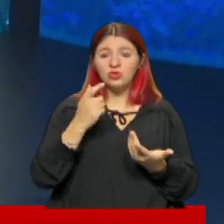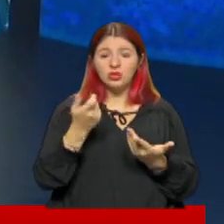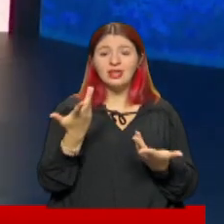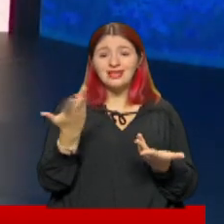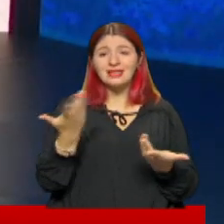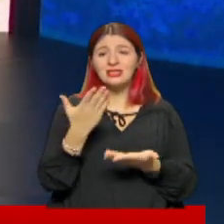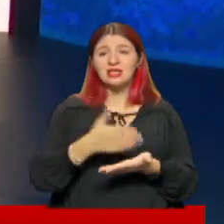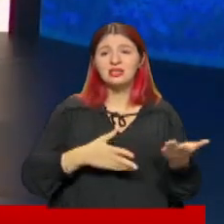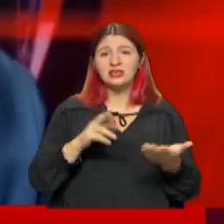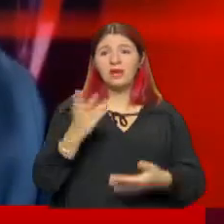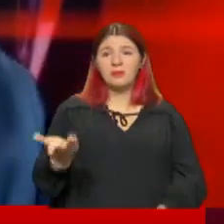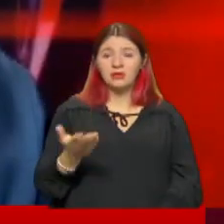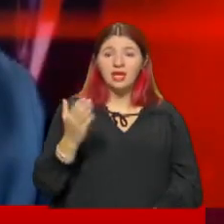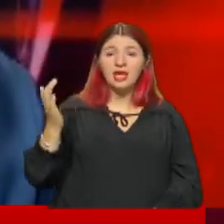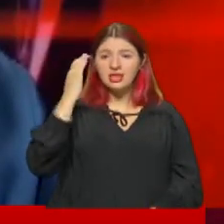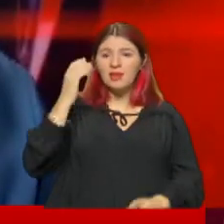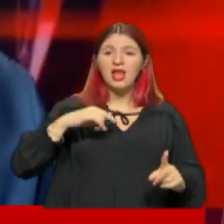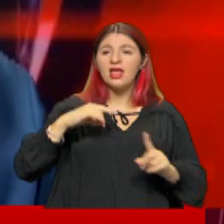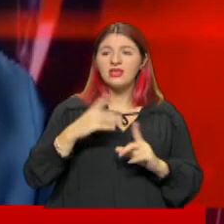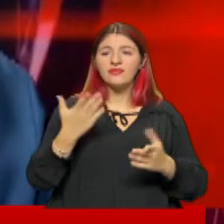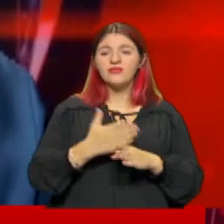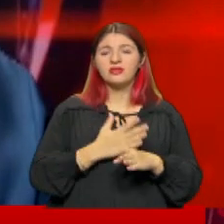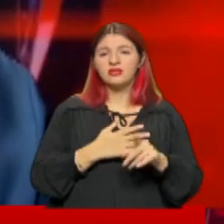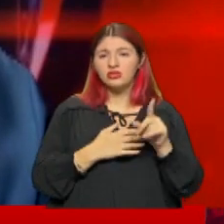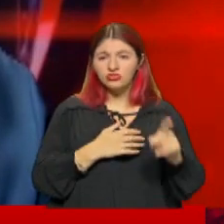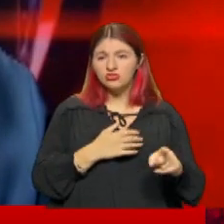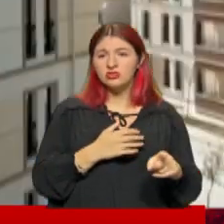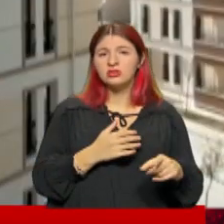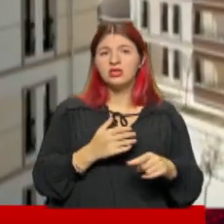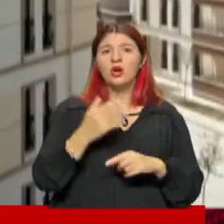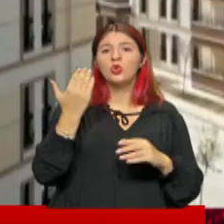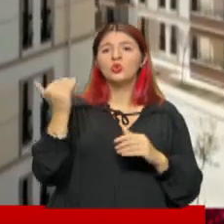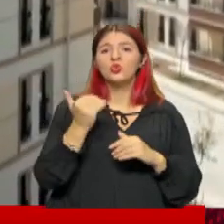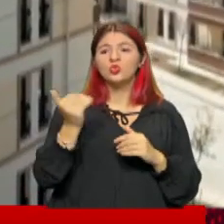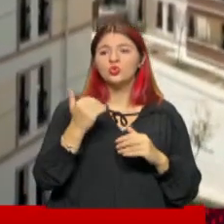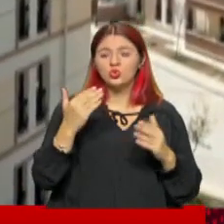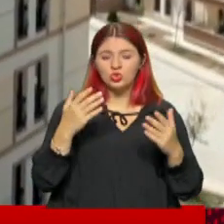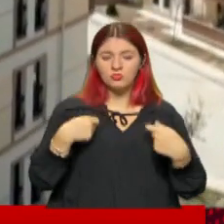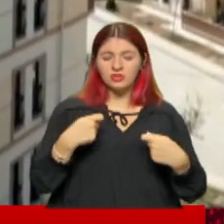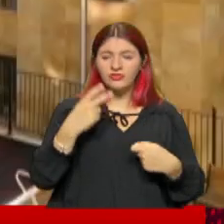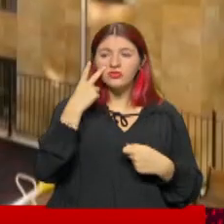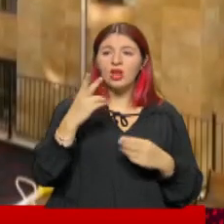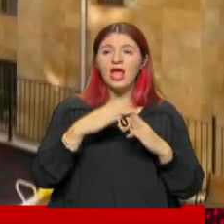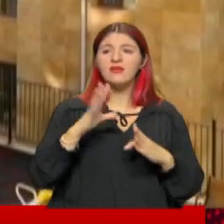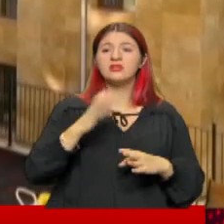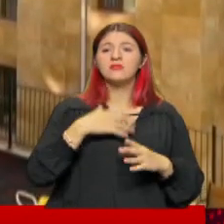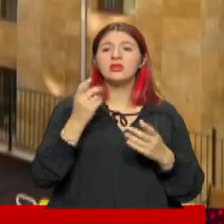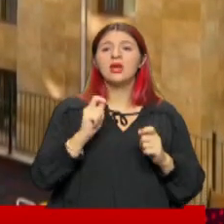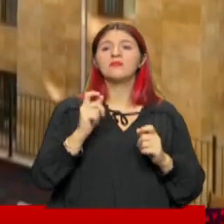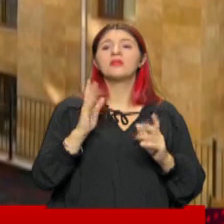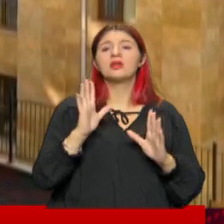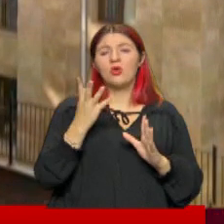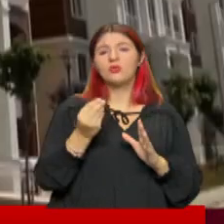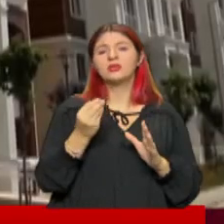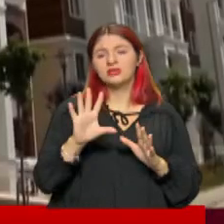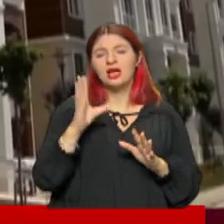Asgari ücretin neredeyse yarısı kadar temel amacının vatandaşı o uyku maliyetleri konut sahibi yapmakla olmadığı